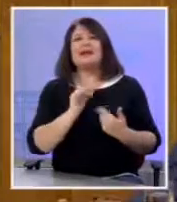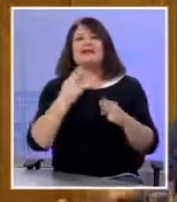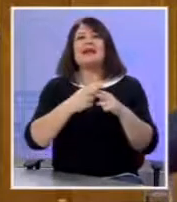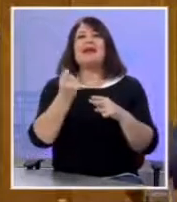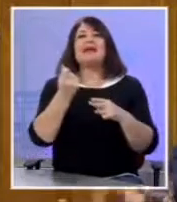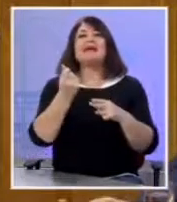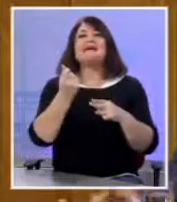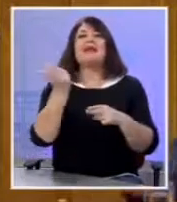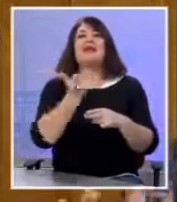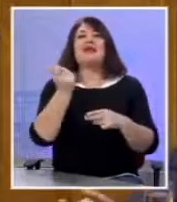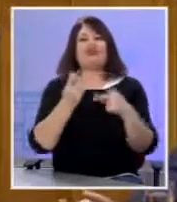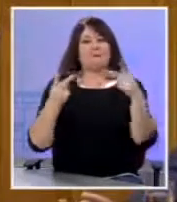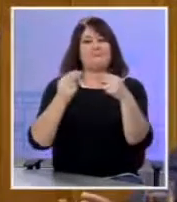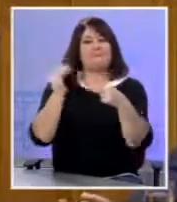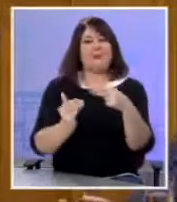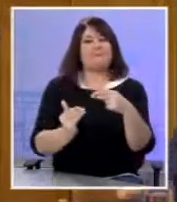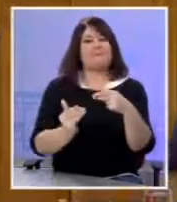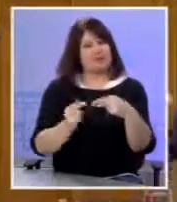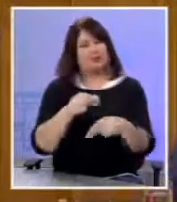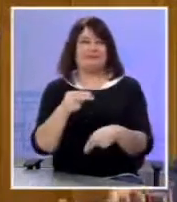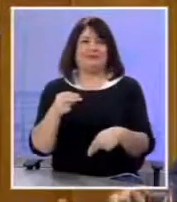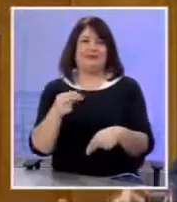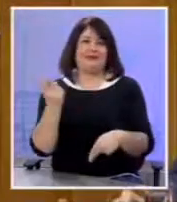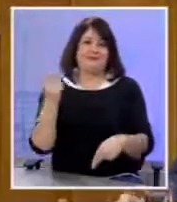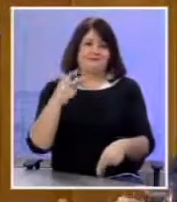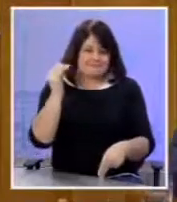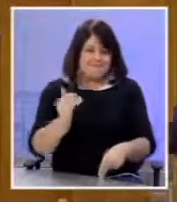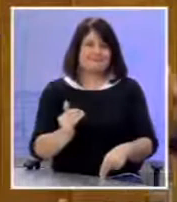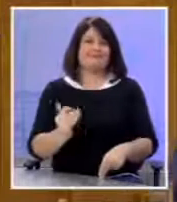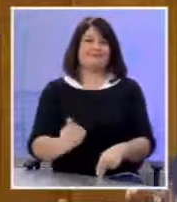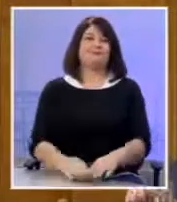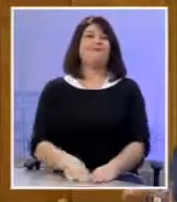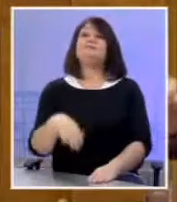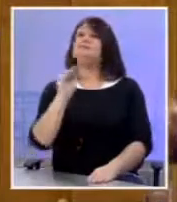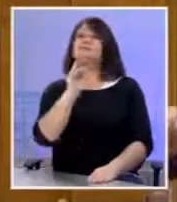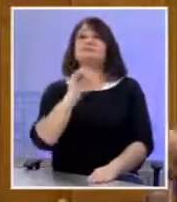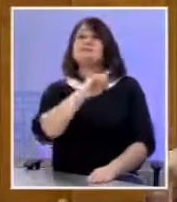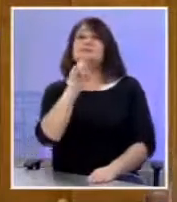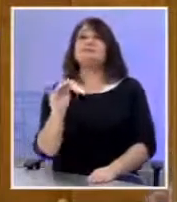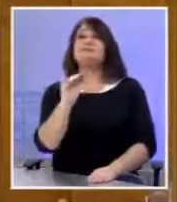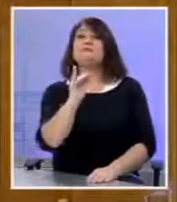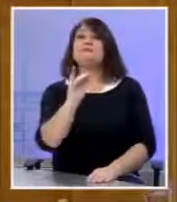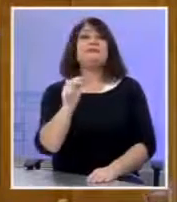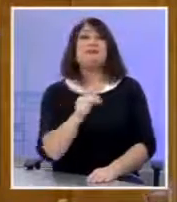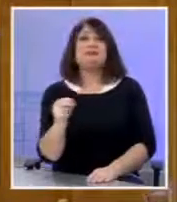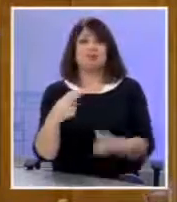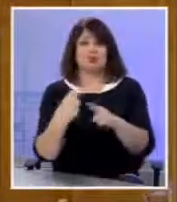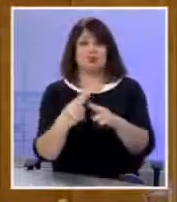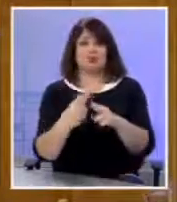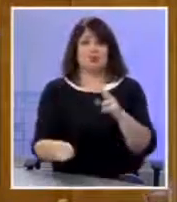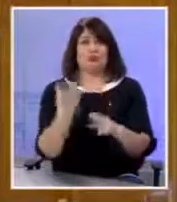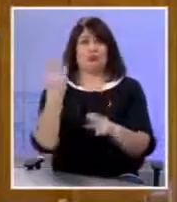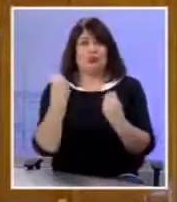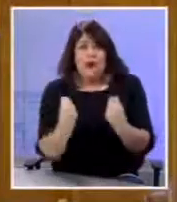αξίας των δανείων που ρυθμίζονται. Και ρωτώ το Σώμα, είναι ή δεν είναι αυτό μια σημαντική κοινοτομία